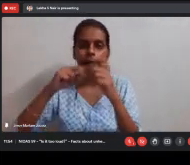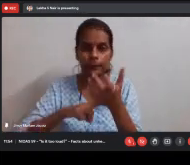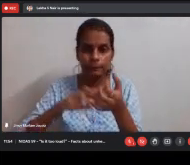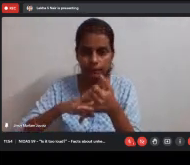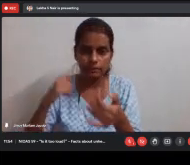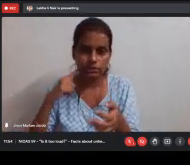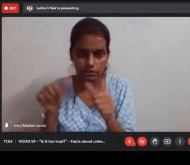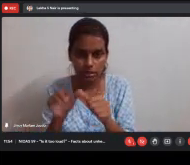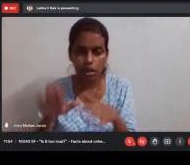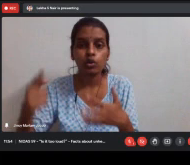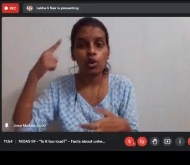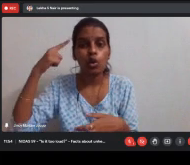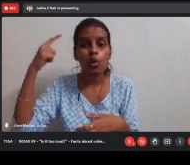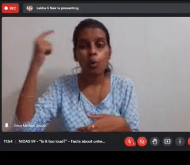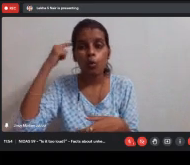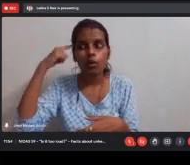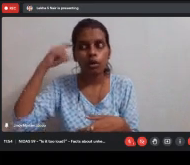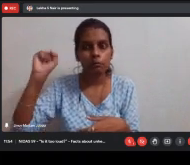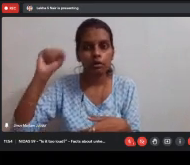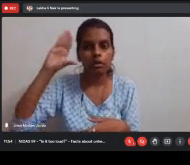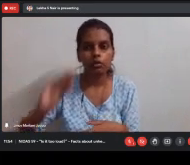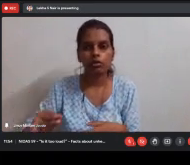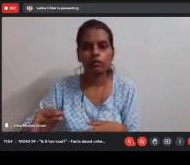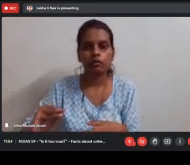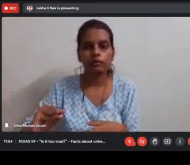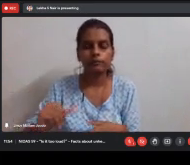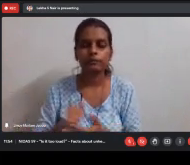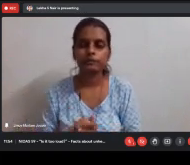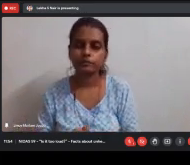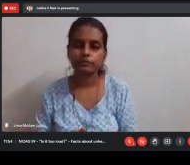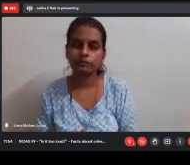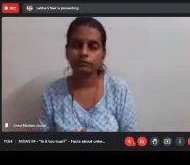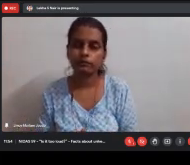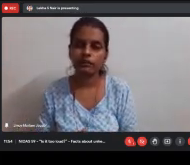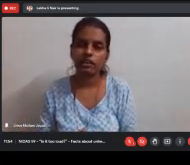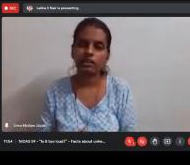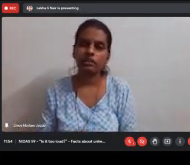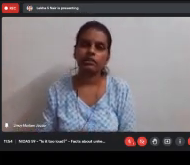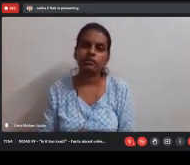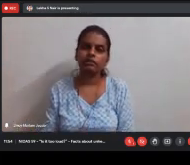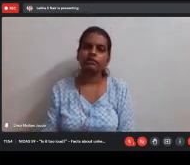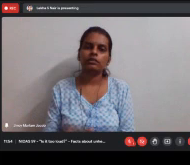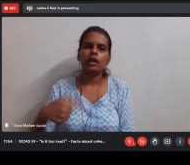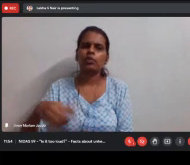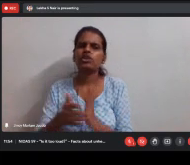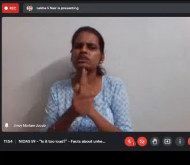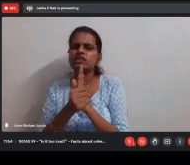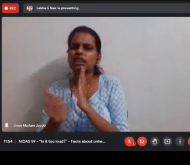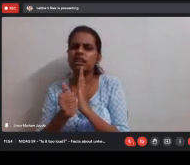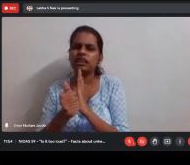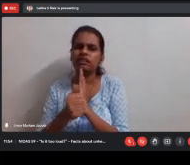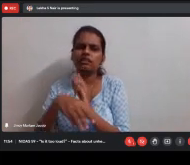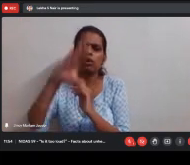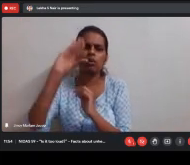അസുഖങ്ങൾക്കും അല്ലെങ്കിൽ വേറെ പല കണ്ടീഷനുകൾക്കും അവസ്ഥകൾക്കും കാരണമാകുന്നുണ്ട്. അതിലൊന്ന് ഇപ്പോഴത്തെ പഠനങ്ങൾ കൂടുതലായിട്ടും കോൺസെൻട്രേറ്റ് ചെയ്യുന്ന ഒരു